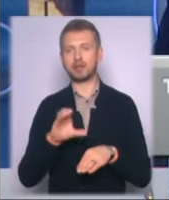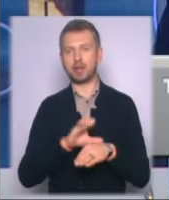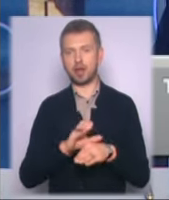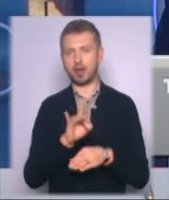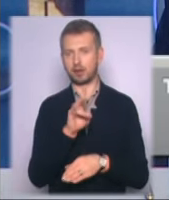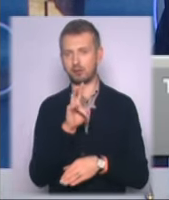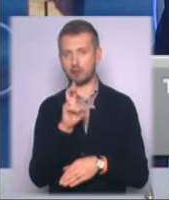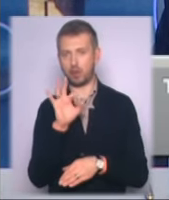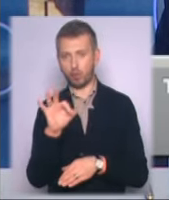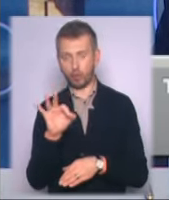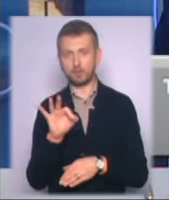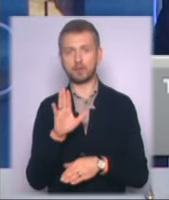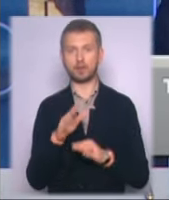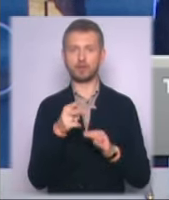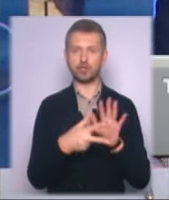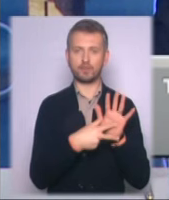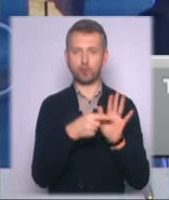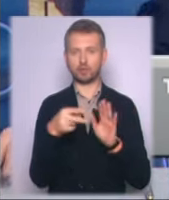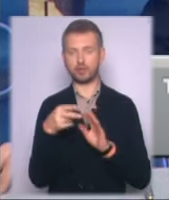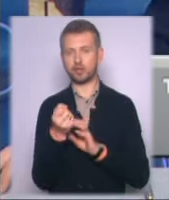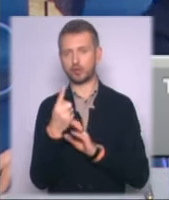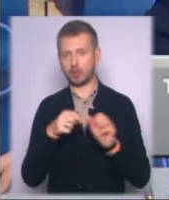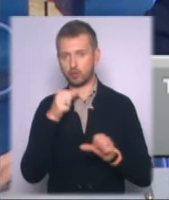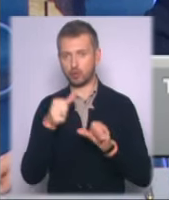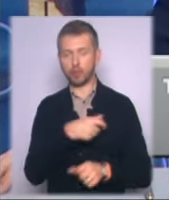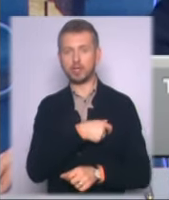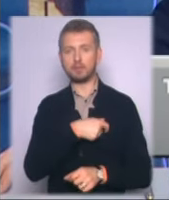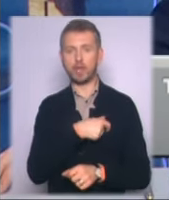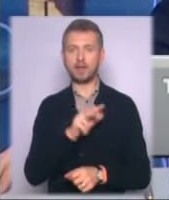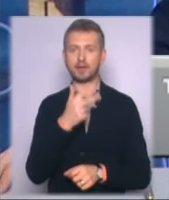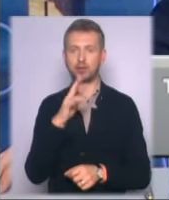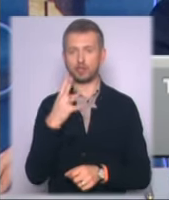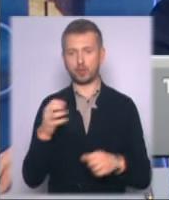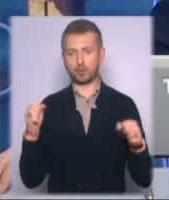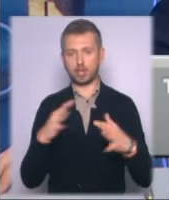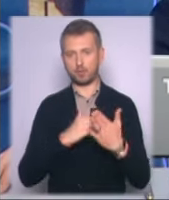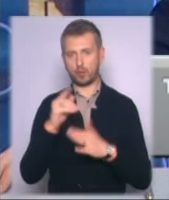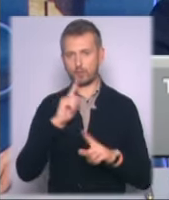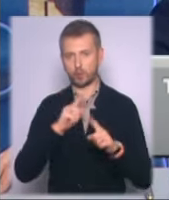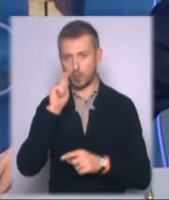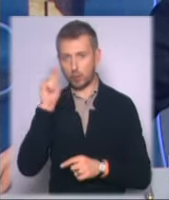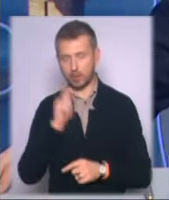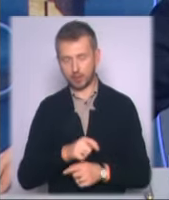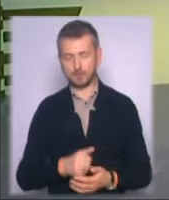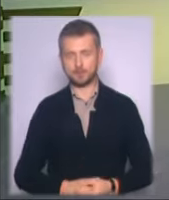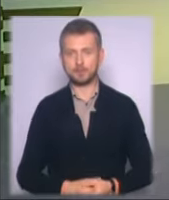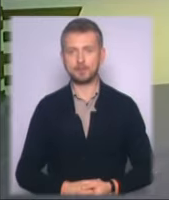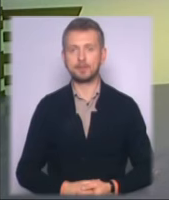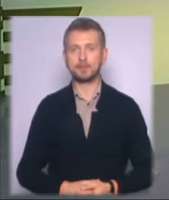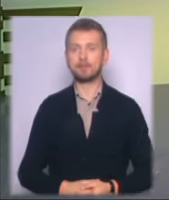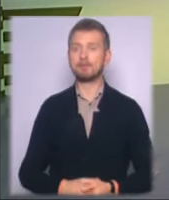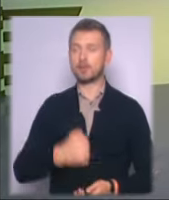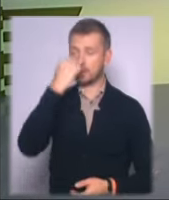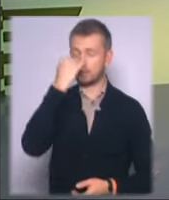України у 8-11 роках, депутат 3-го і 4-го скликань Верховної Ради України. Будьте з нами, переконаний, буде цікаво.